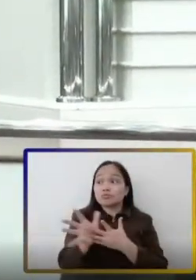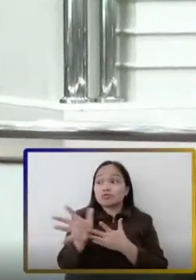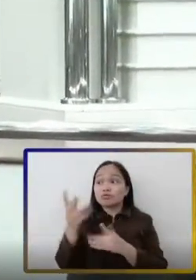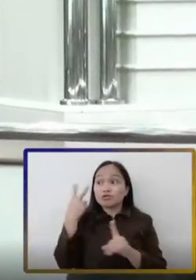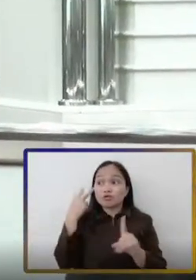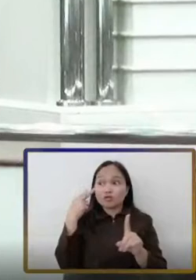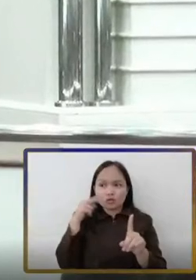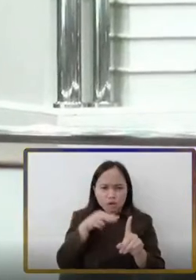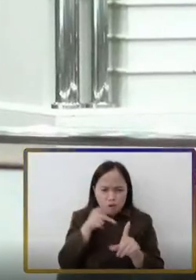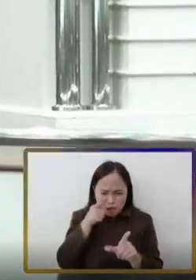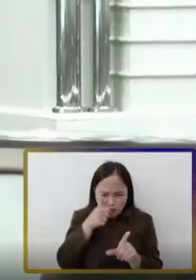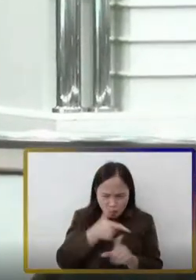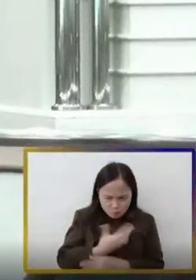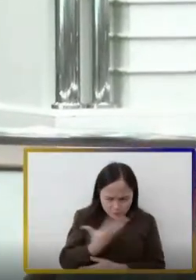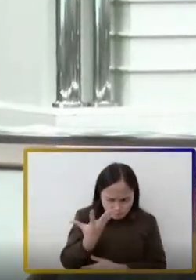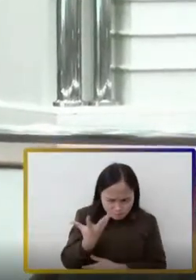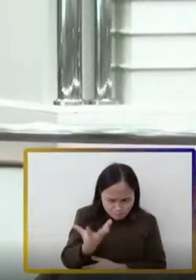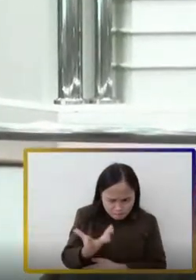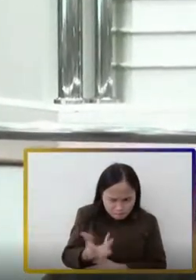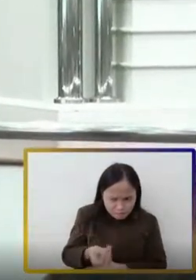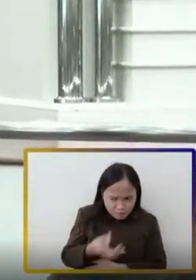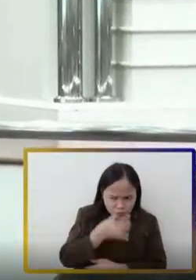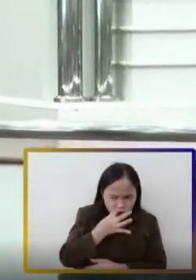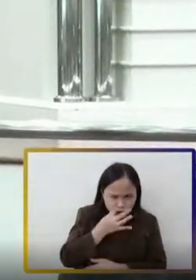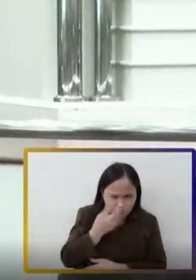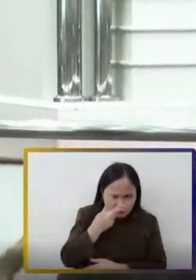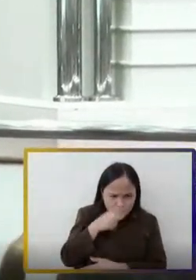Mukha mauubos na.